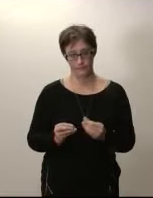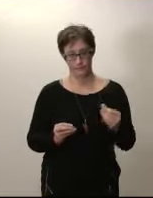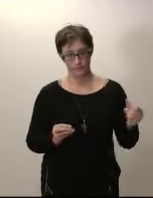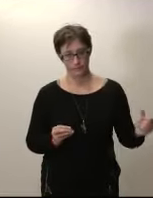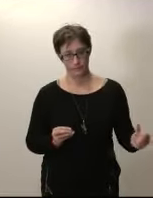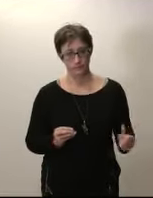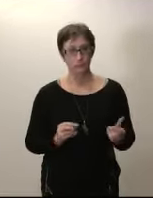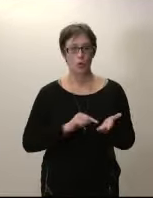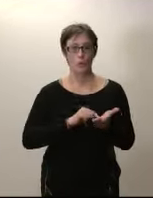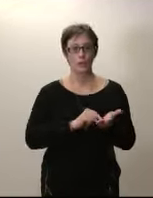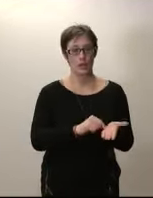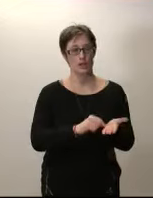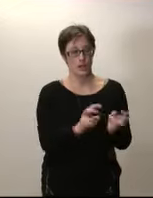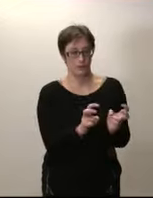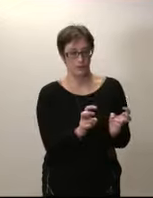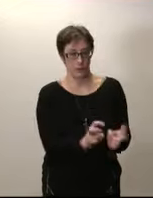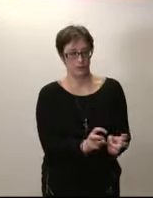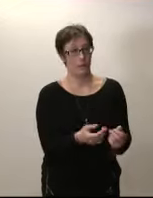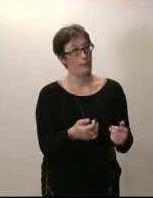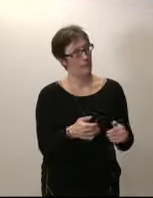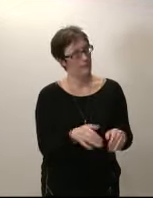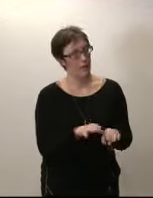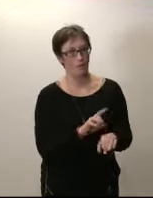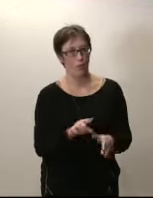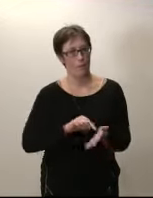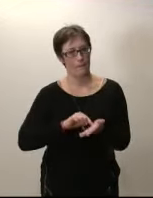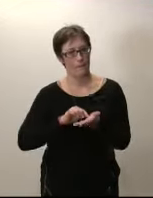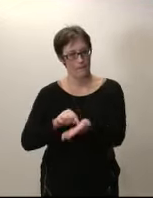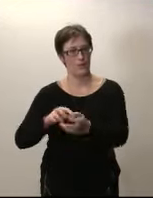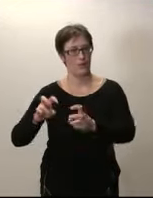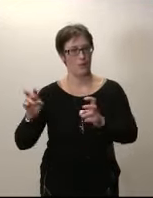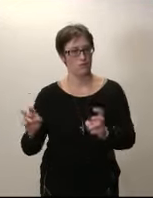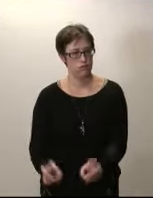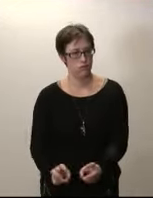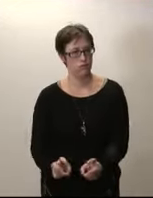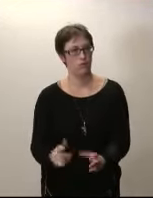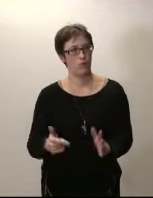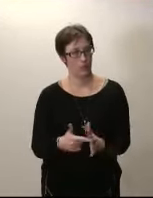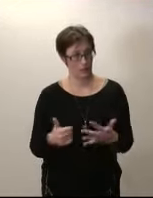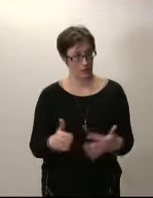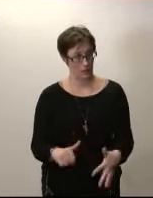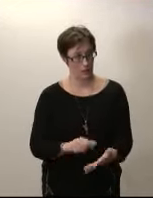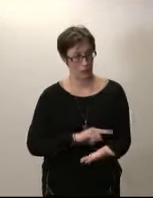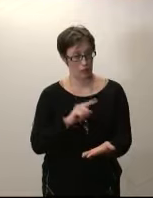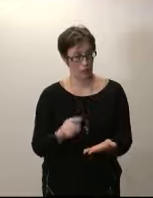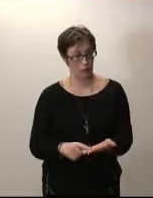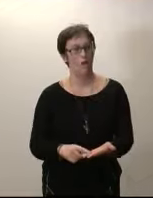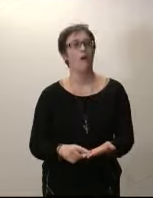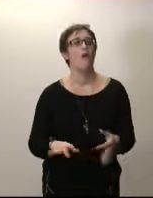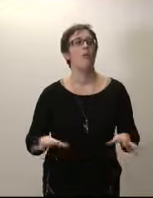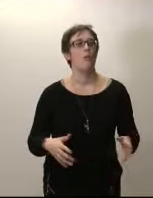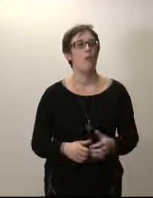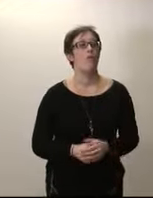de la dette de la ville, mais là, une baisse massive engagée de la dette de la ville sur le budget 2016, en faisant quoi? En